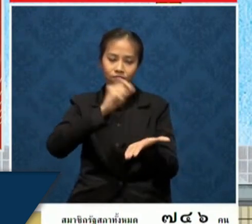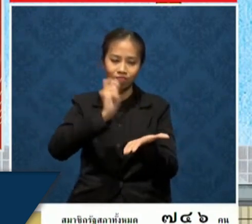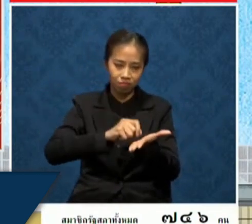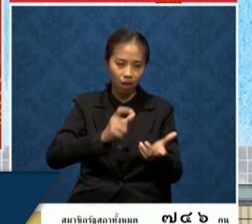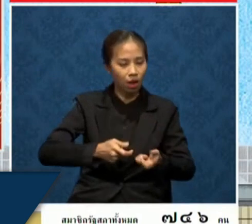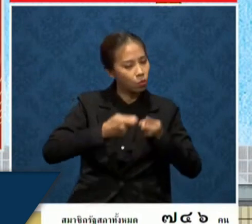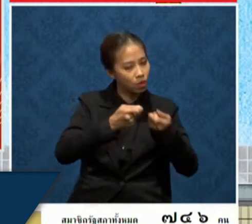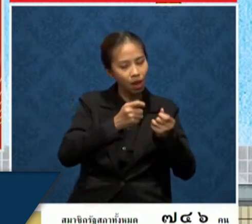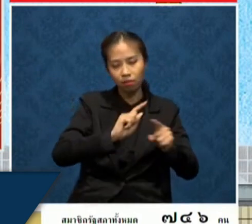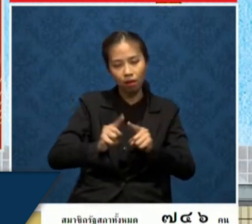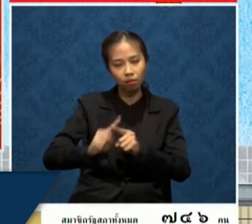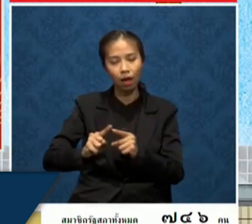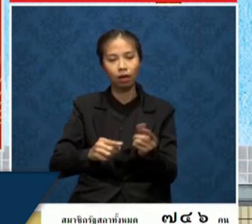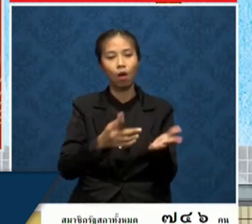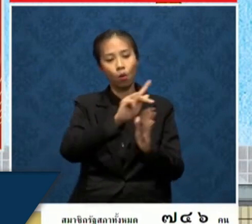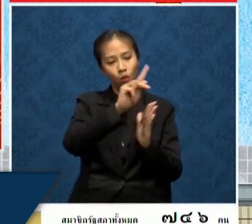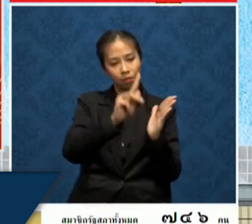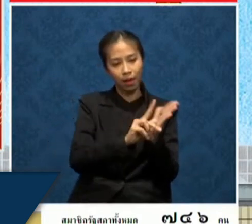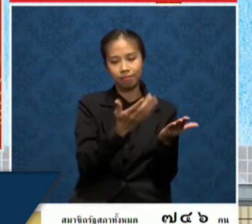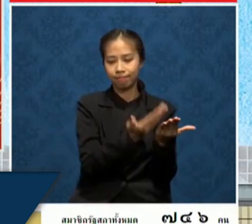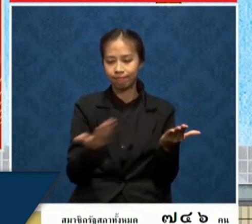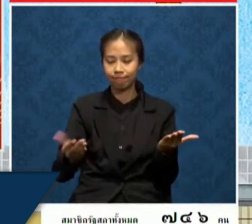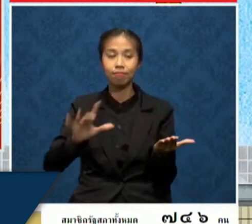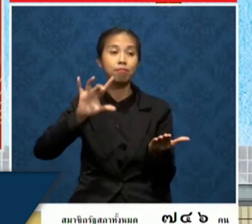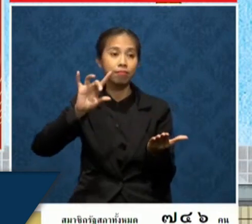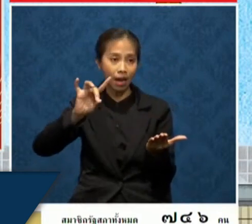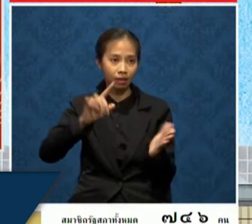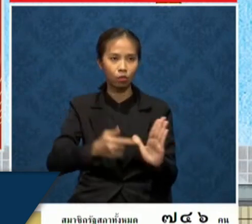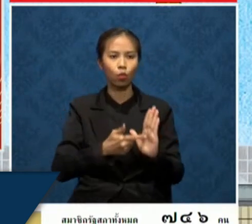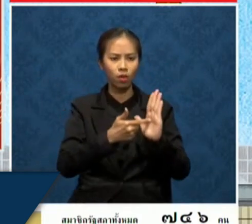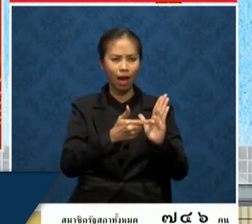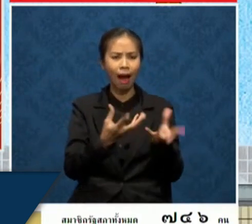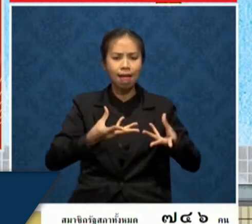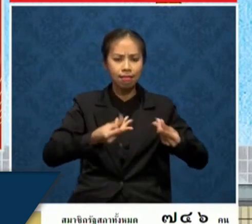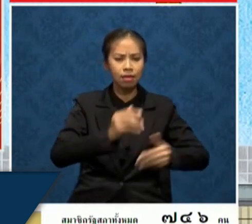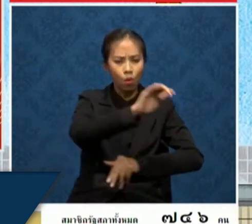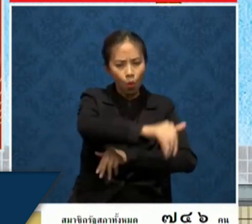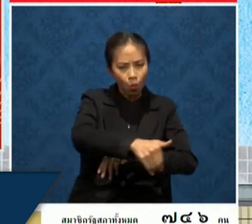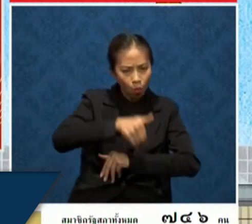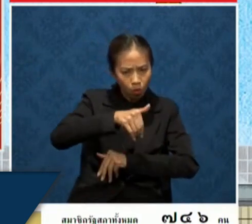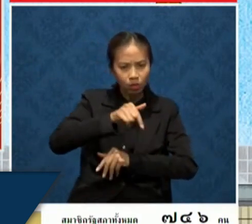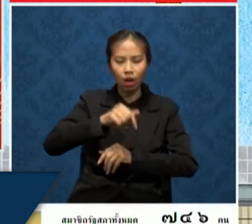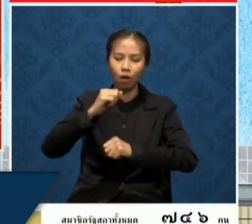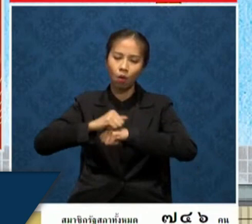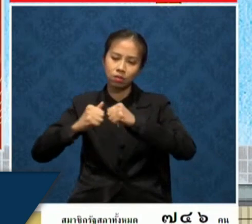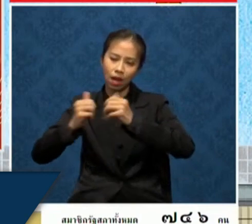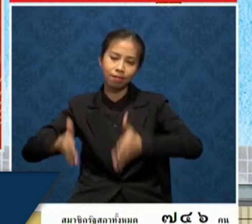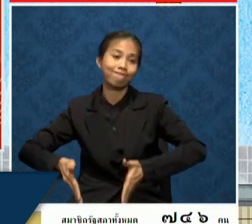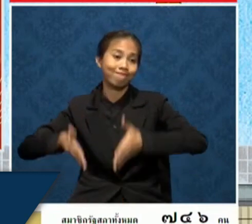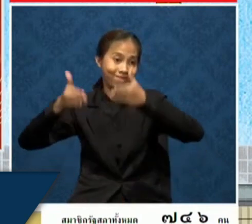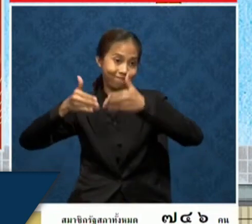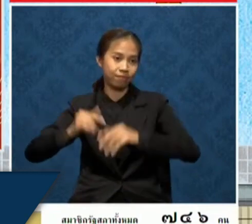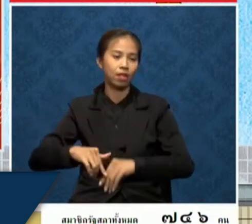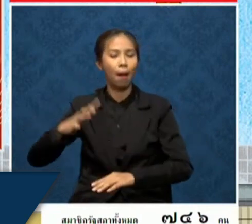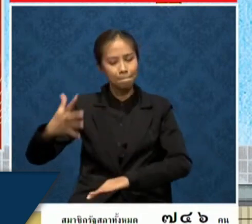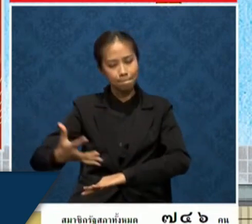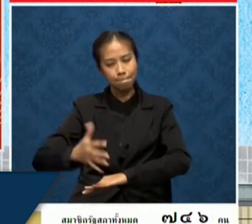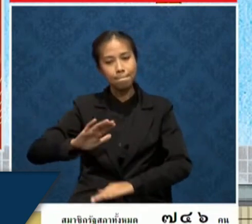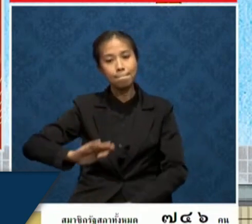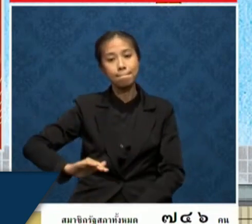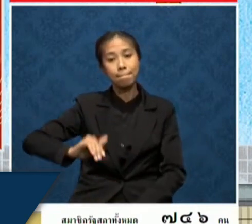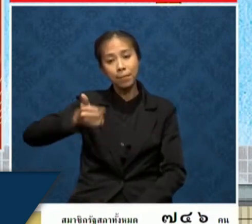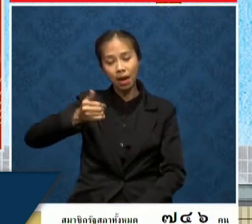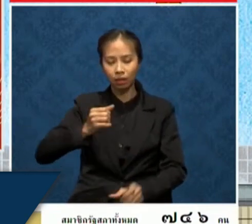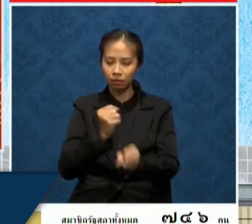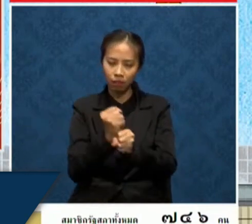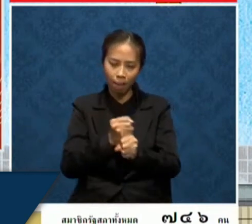าตตามกฎหมาย8ฉบับเช่นกฎหมายขุดดินถมดินกฎหมายควบคุมอาคารทั้งยังให้ทำผังเมืองใหม่ได้ที่แม้ระบุ